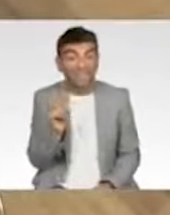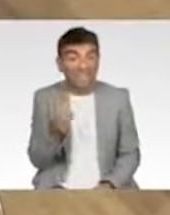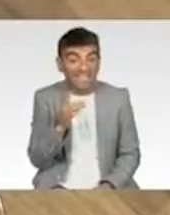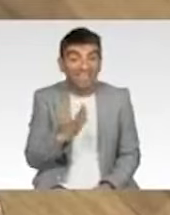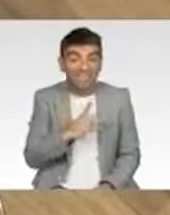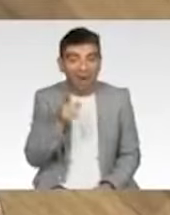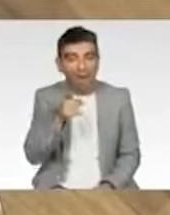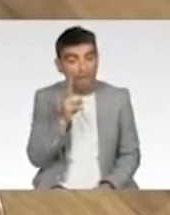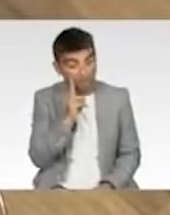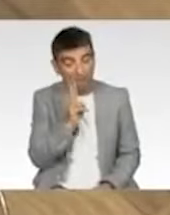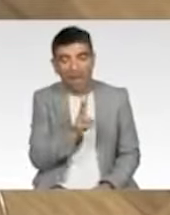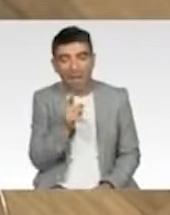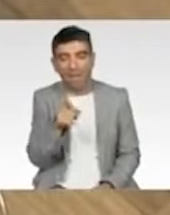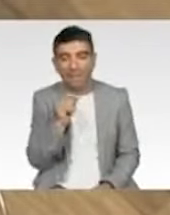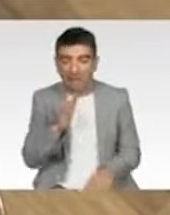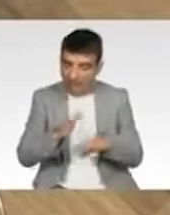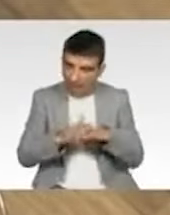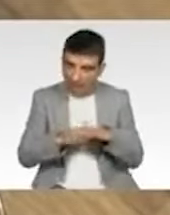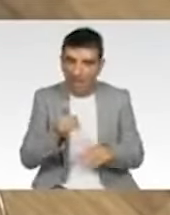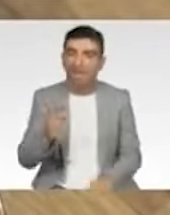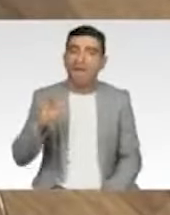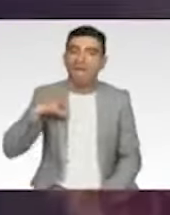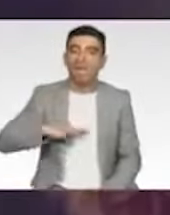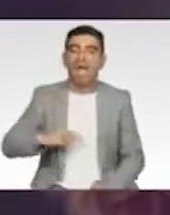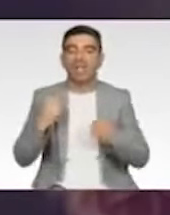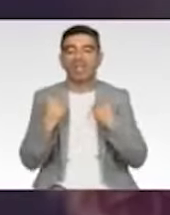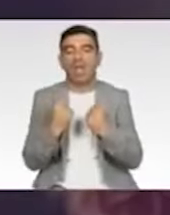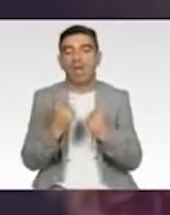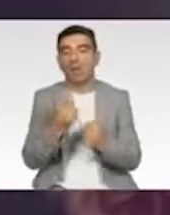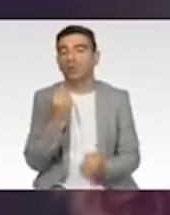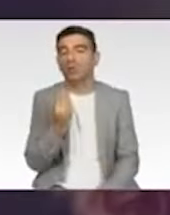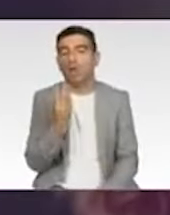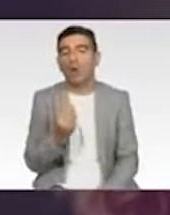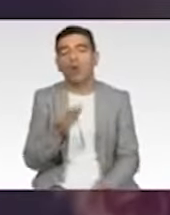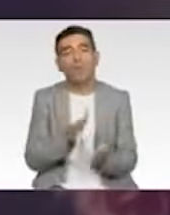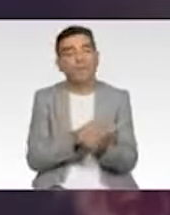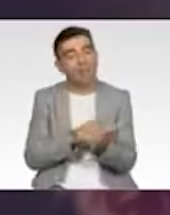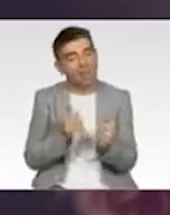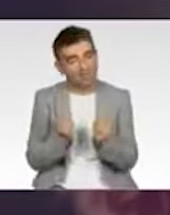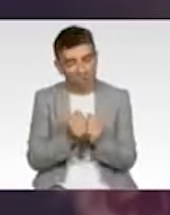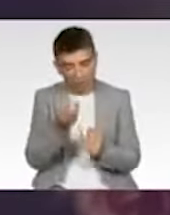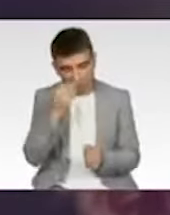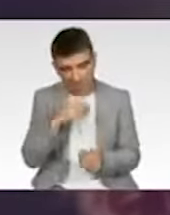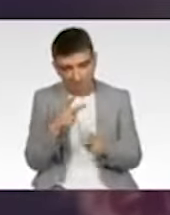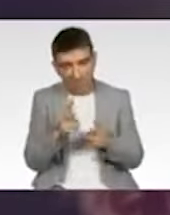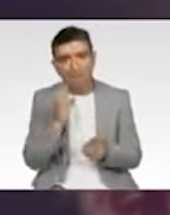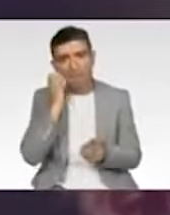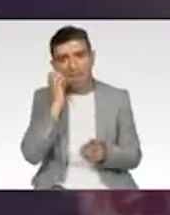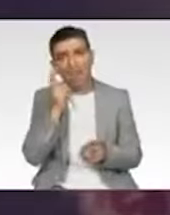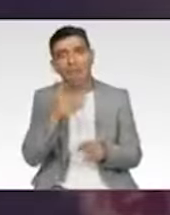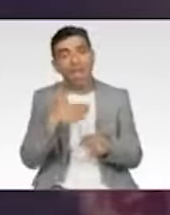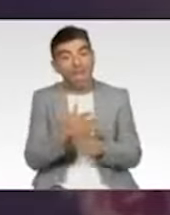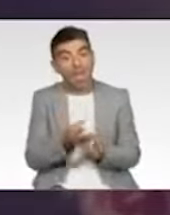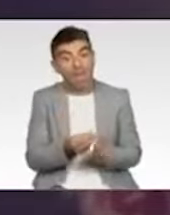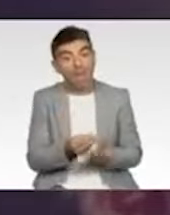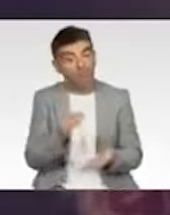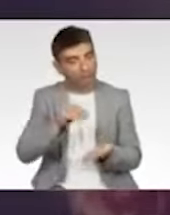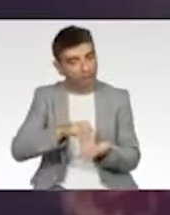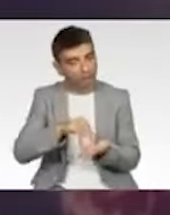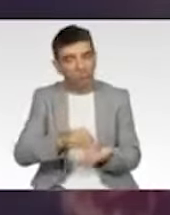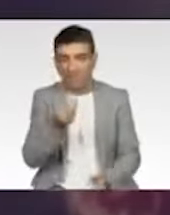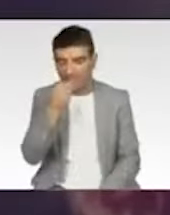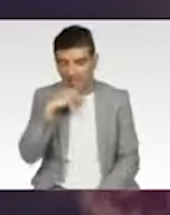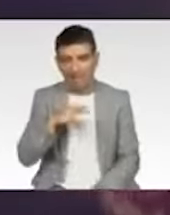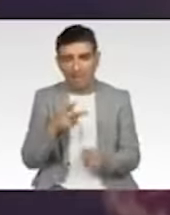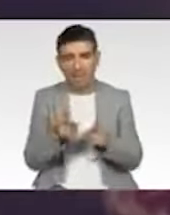mutlaka deneyin. Çünkü hem faydalı hem de güzel oluyor. Pilavla yiyebilirsiniz. Patatesle de ekmekle bandırıp yiyebilirsiniz.